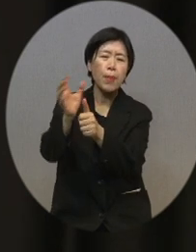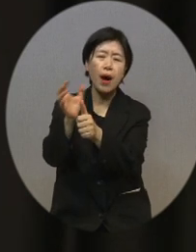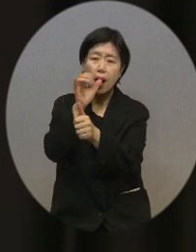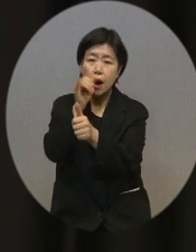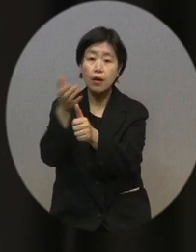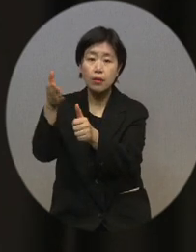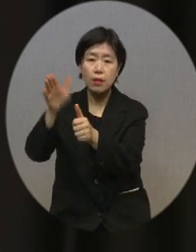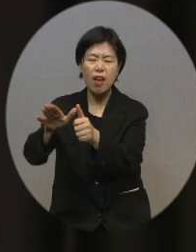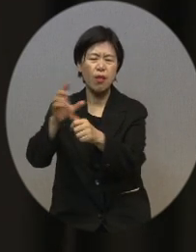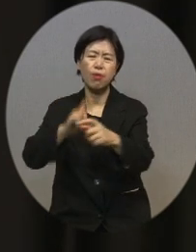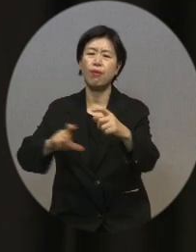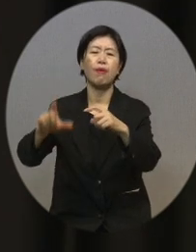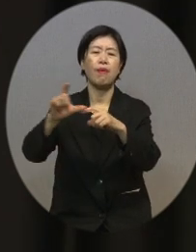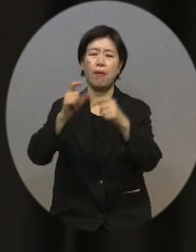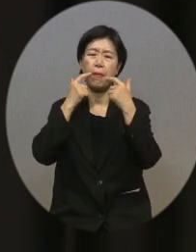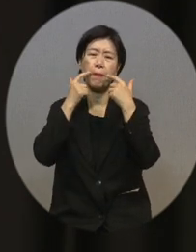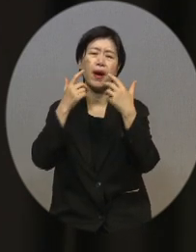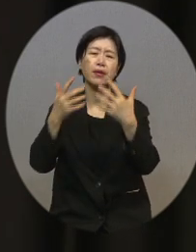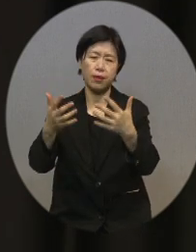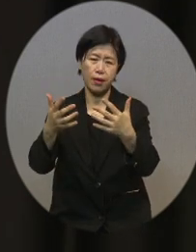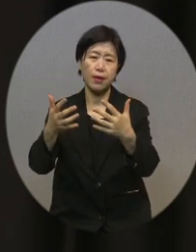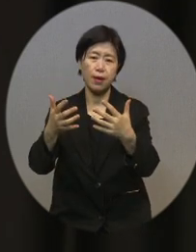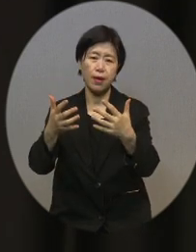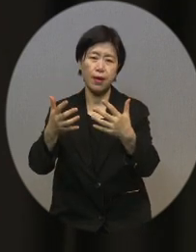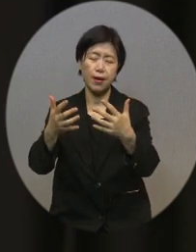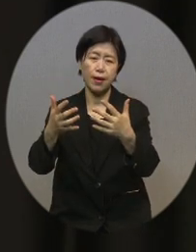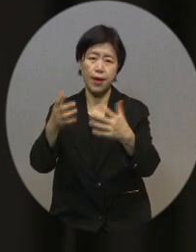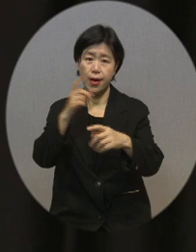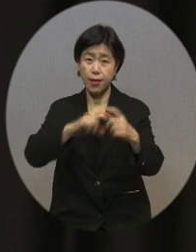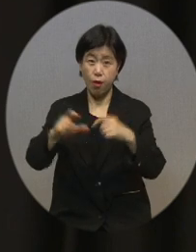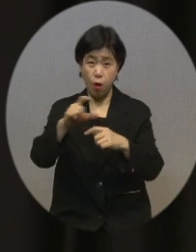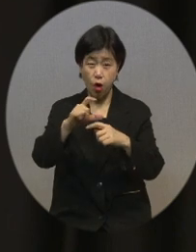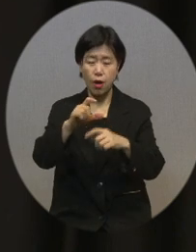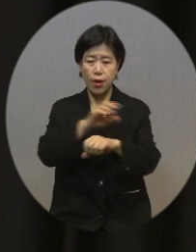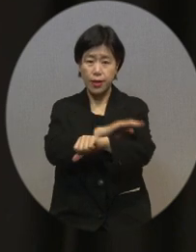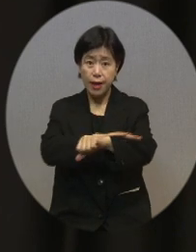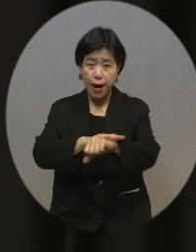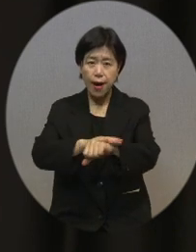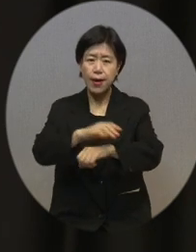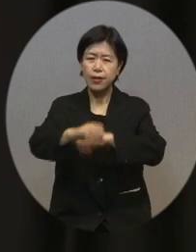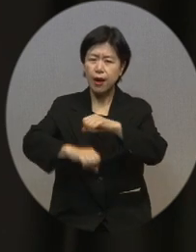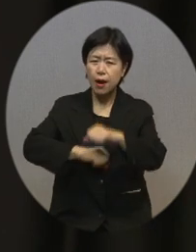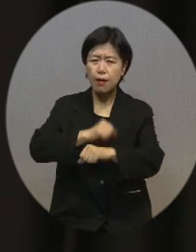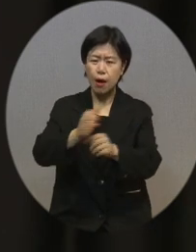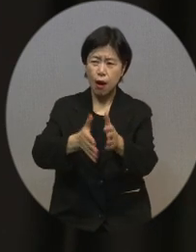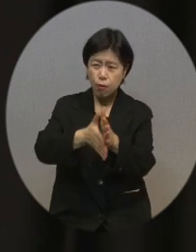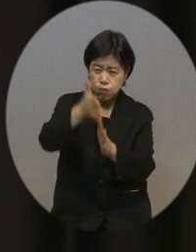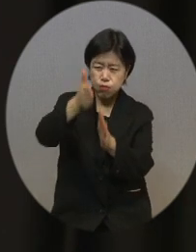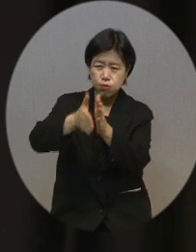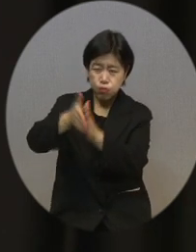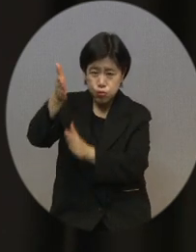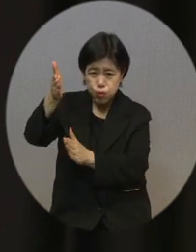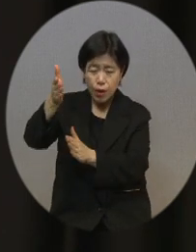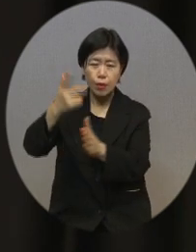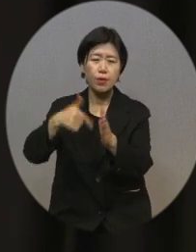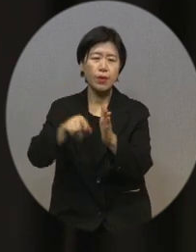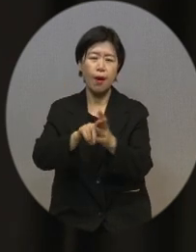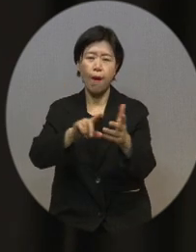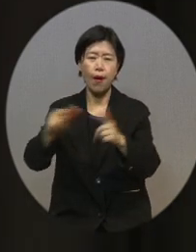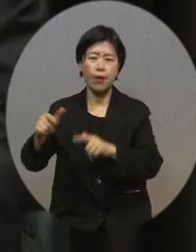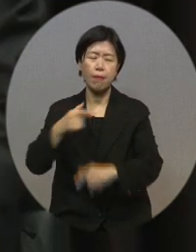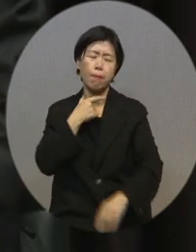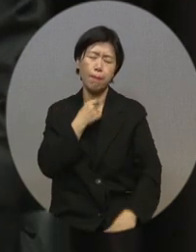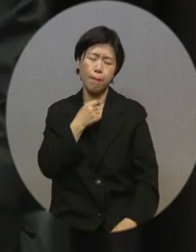좀 확실하게 예. 예. 더 크게 풀 수 있는 방법을 예. 예. 요구합니다. 네. 그런